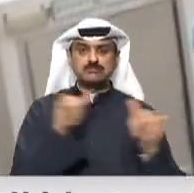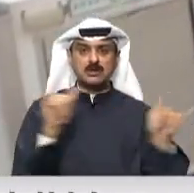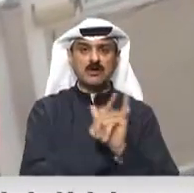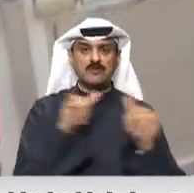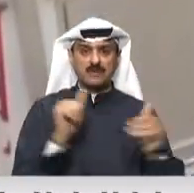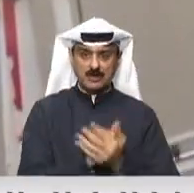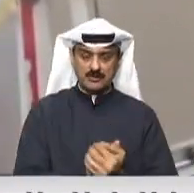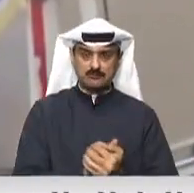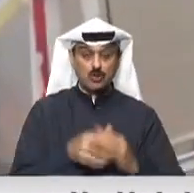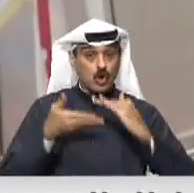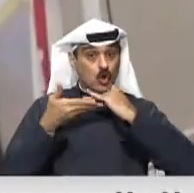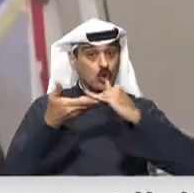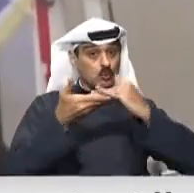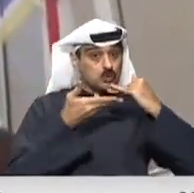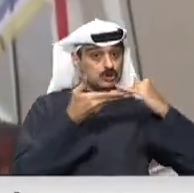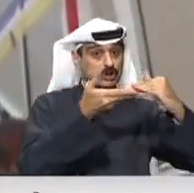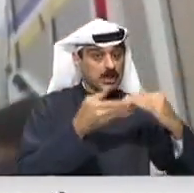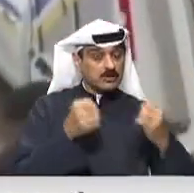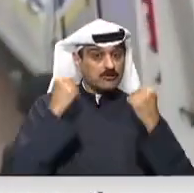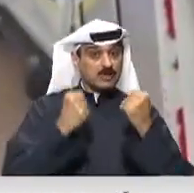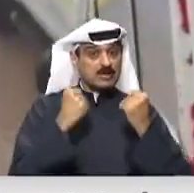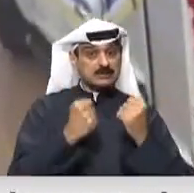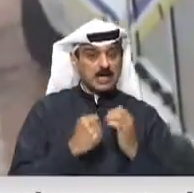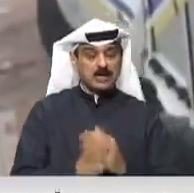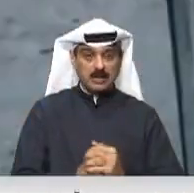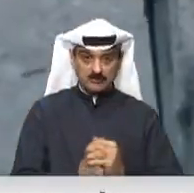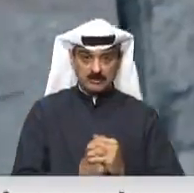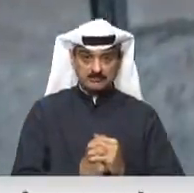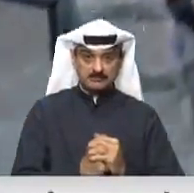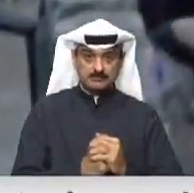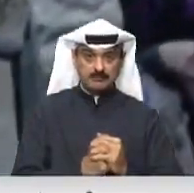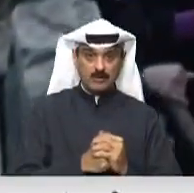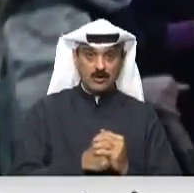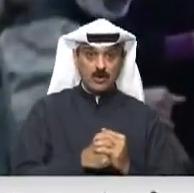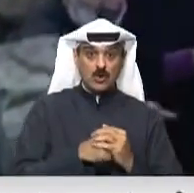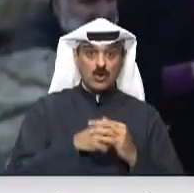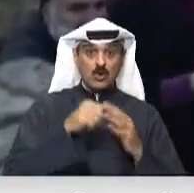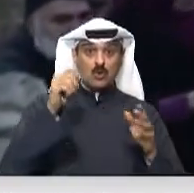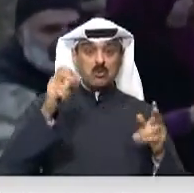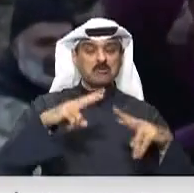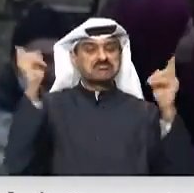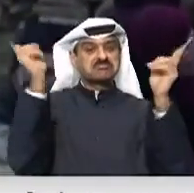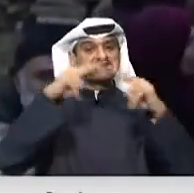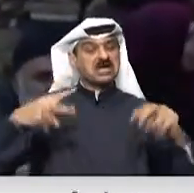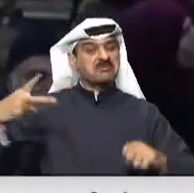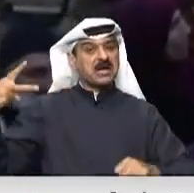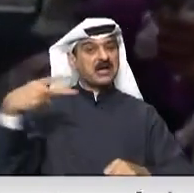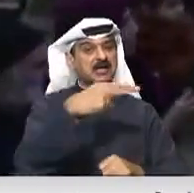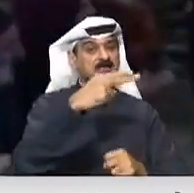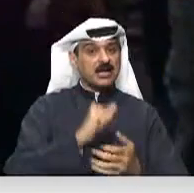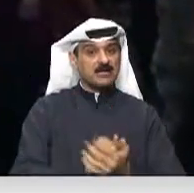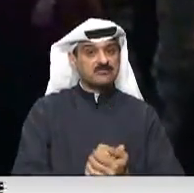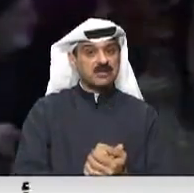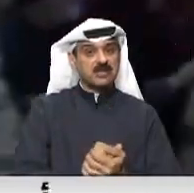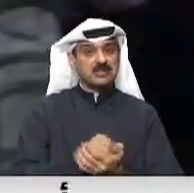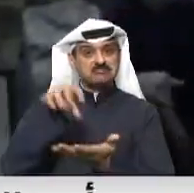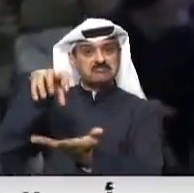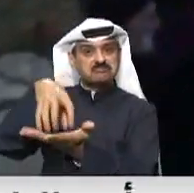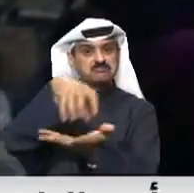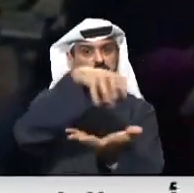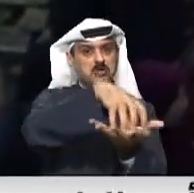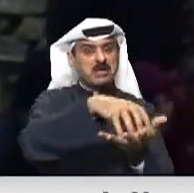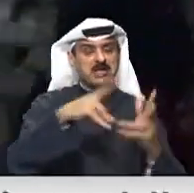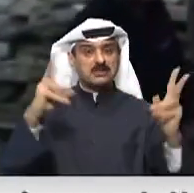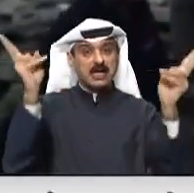إرسال المساعدات للمتضررين وتدرج الكهرباء في بعض المناطق